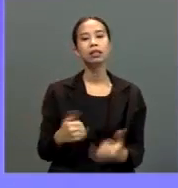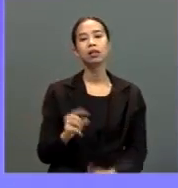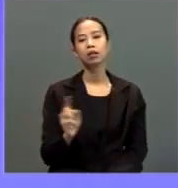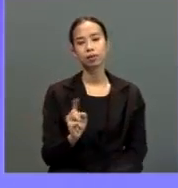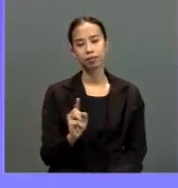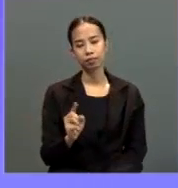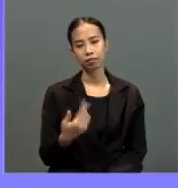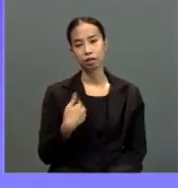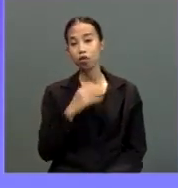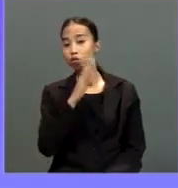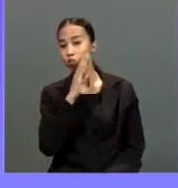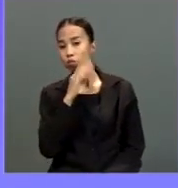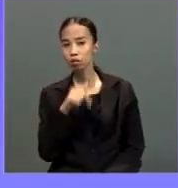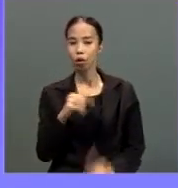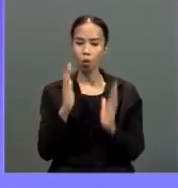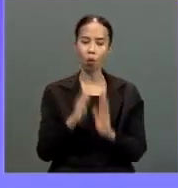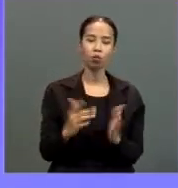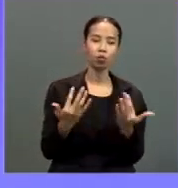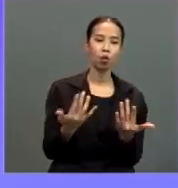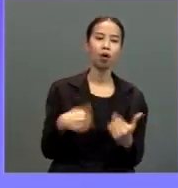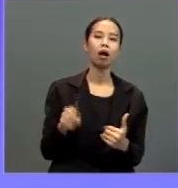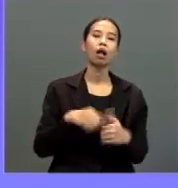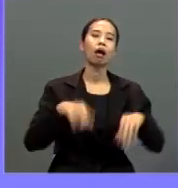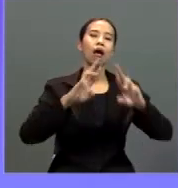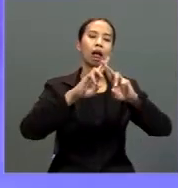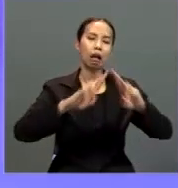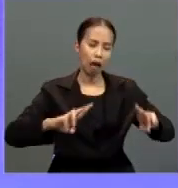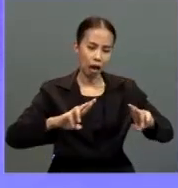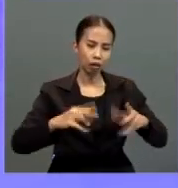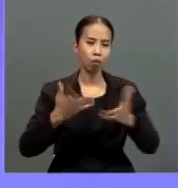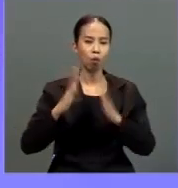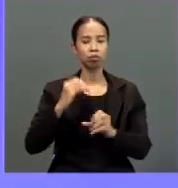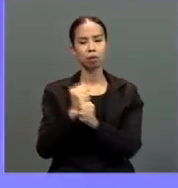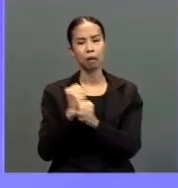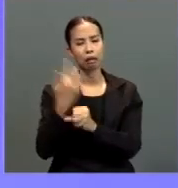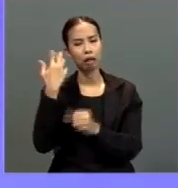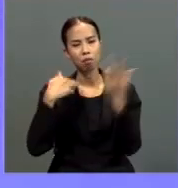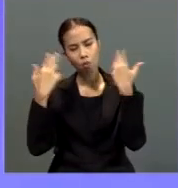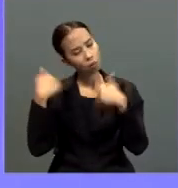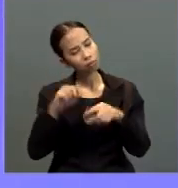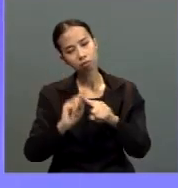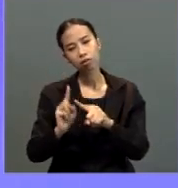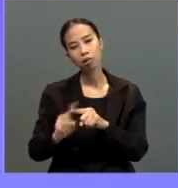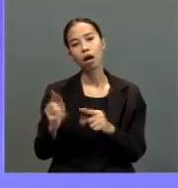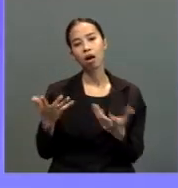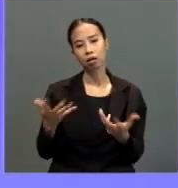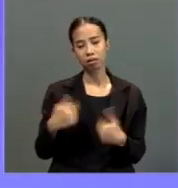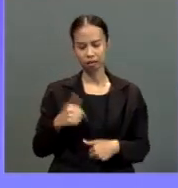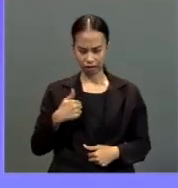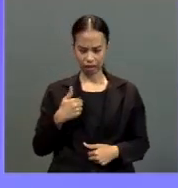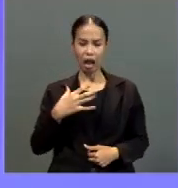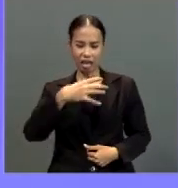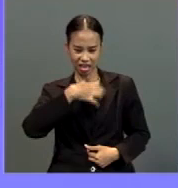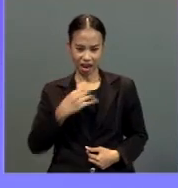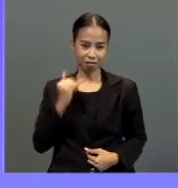ามก็ต้องบอกว่าคนที่รอคอยก็คือเนี่ยแหละค่ะผู้ประกอบการช่างตัดผมหรือว่าผู้ให้บริการต่างๆไม่เฉพาะคนที่จะไป